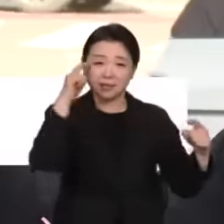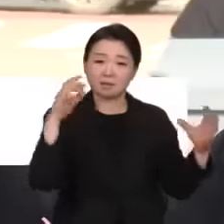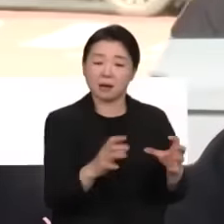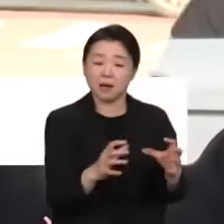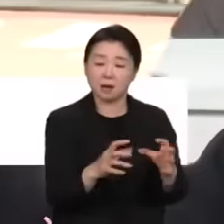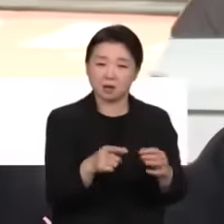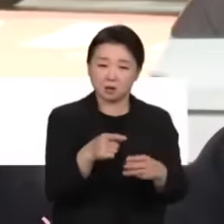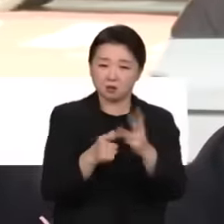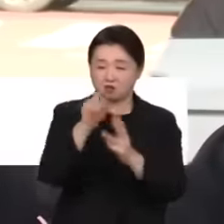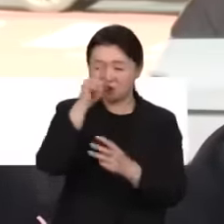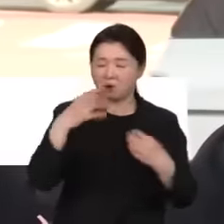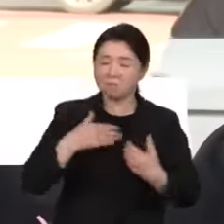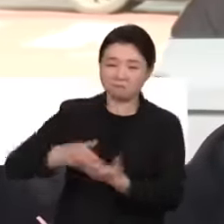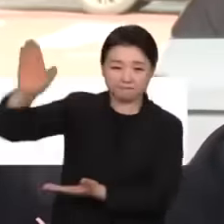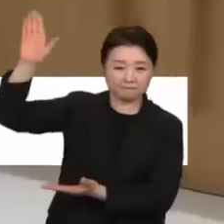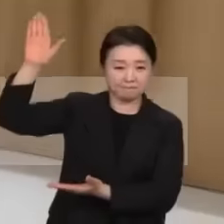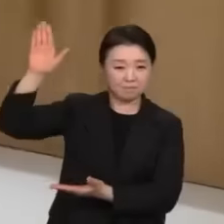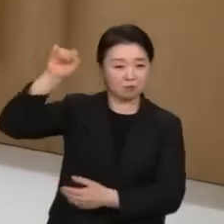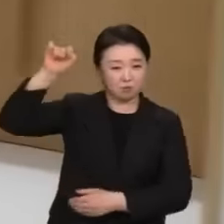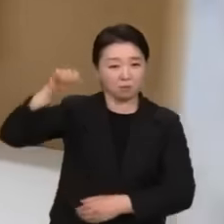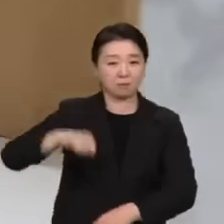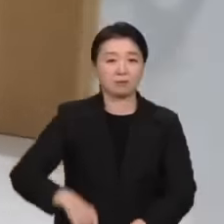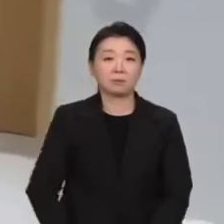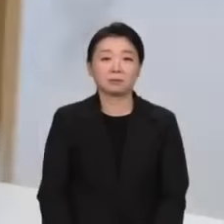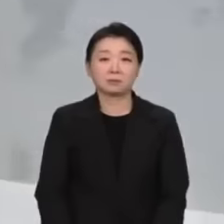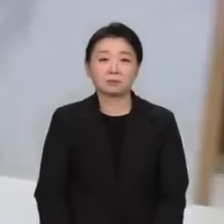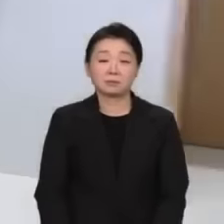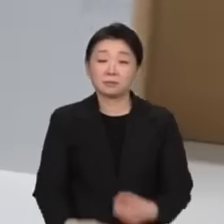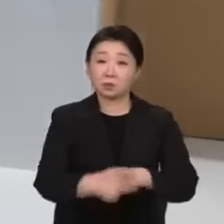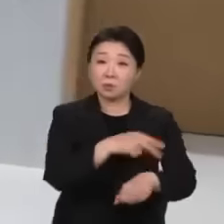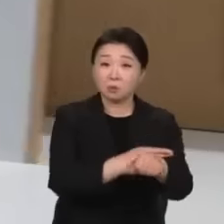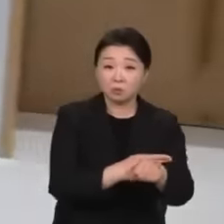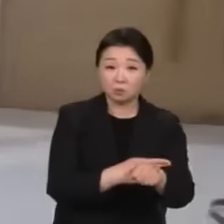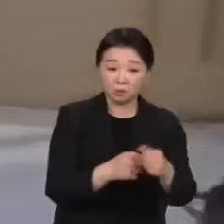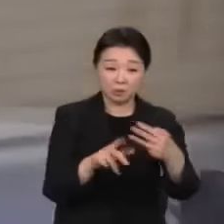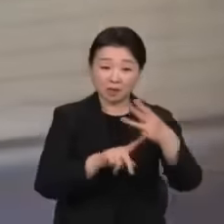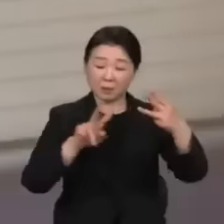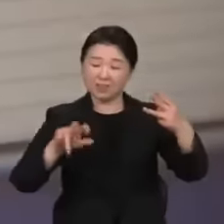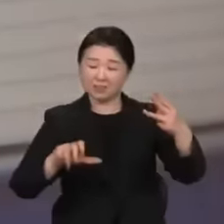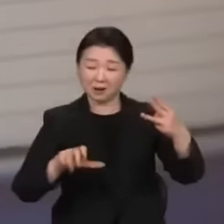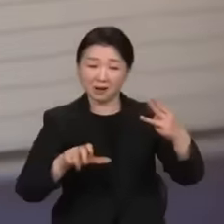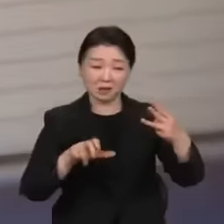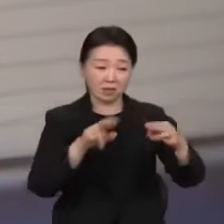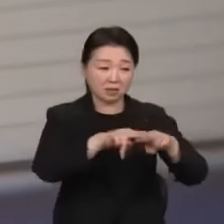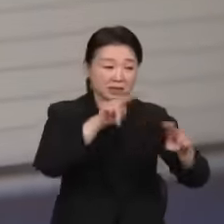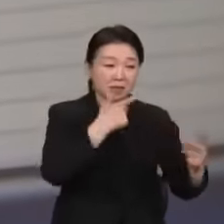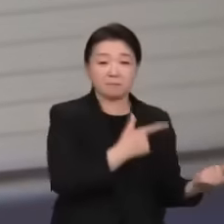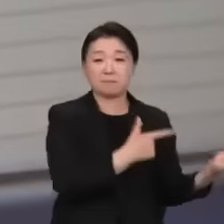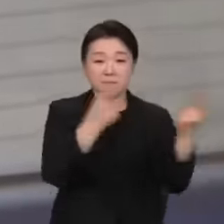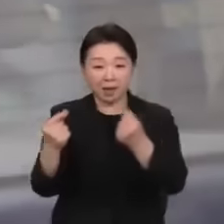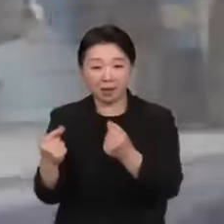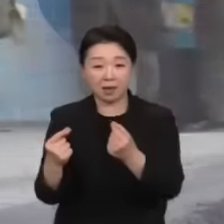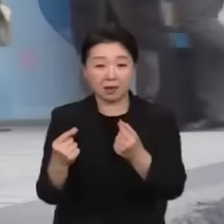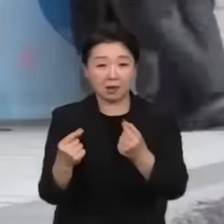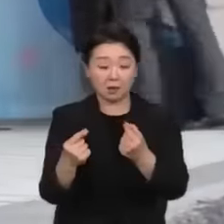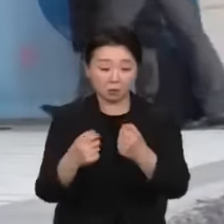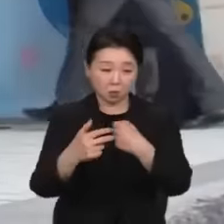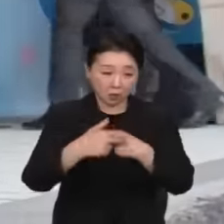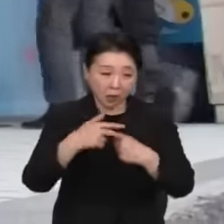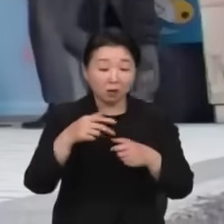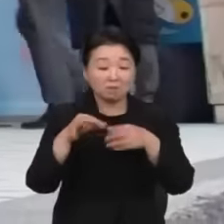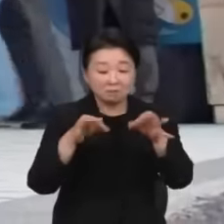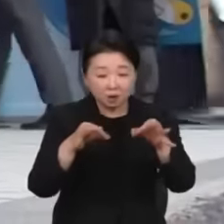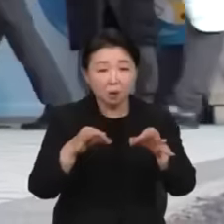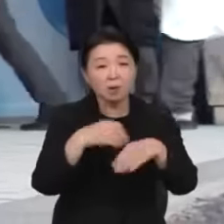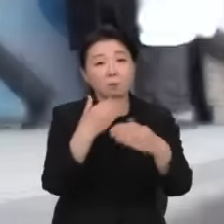정권 퇴진운동에 나서기로 했습니다. 의대 교수들은 오는 25일 집단 사직을 확정했고 개원이들도 집단 휴진